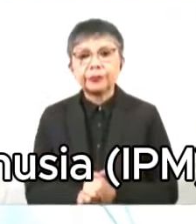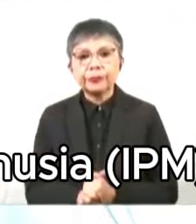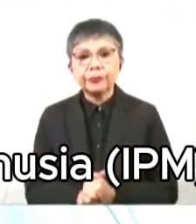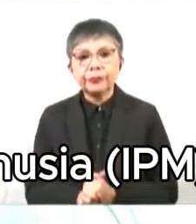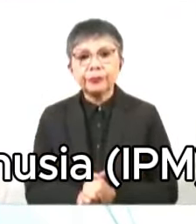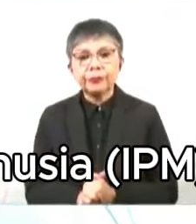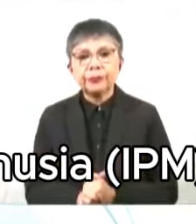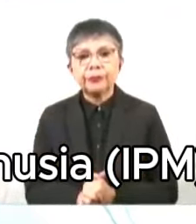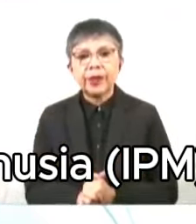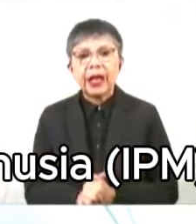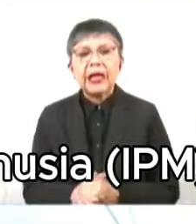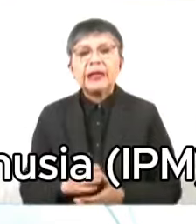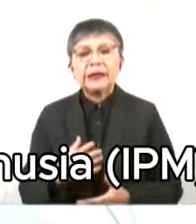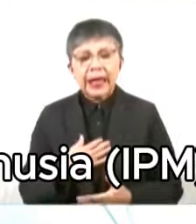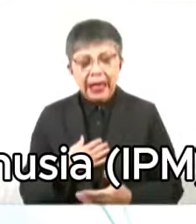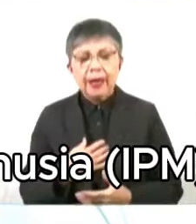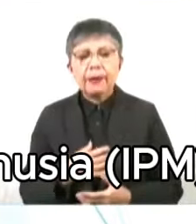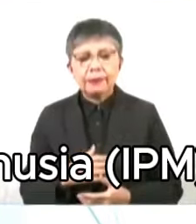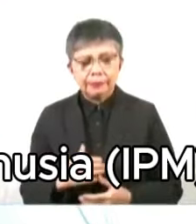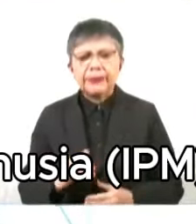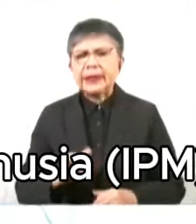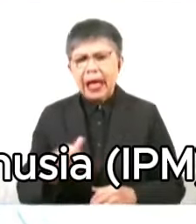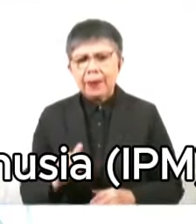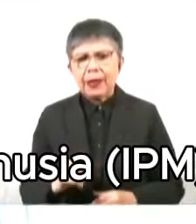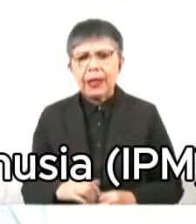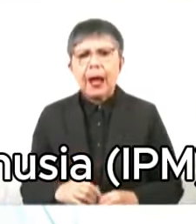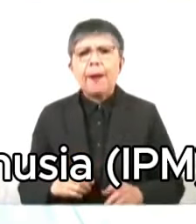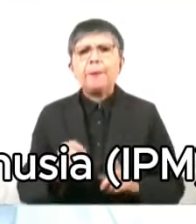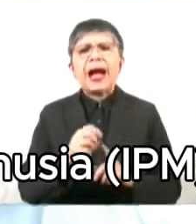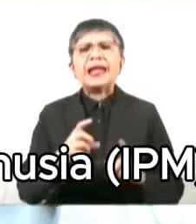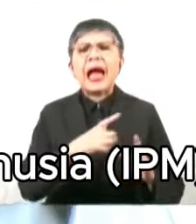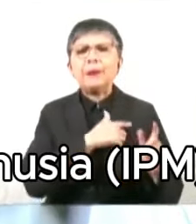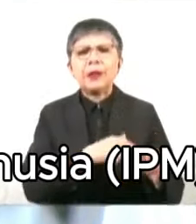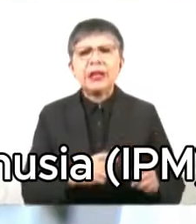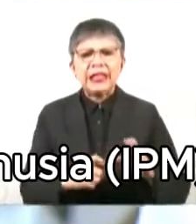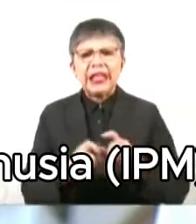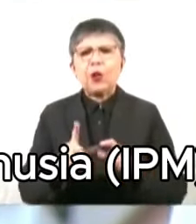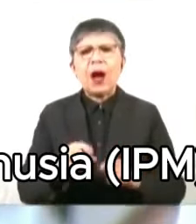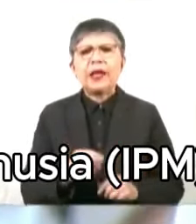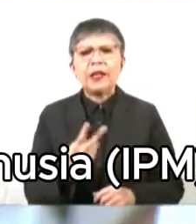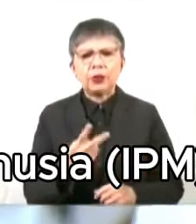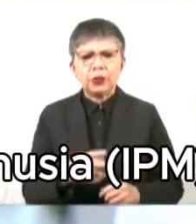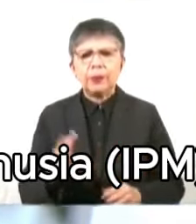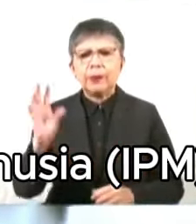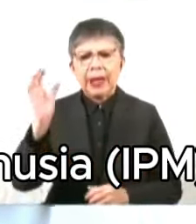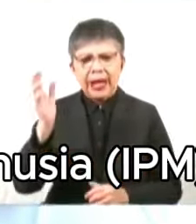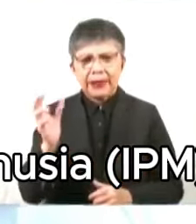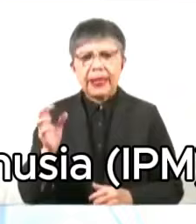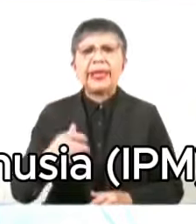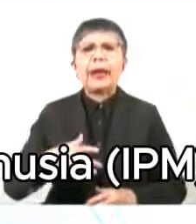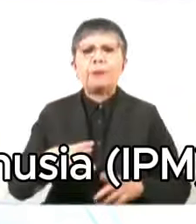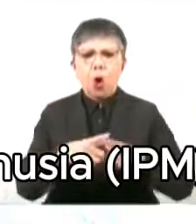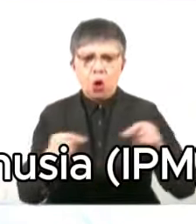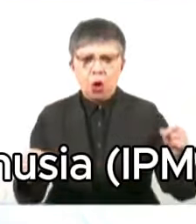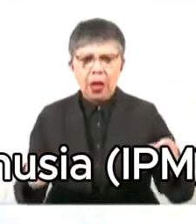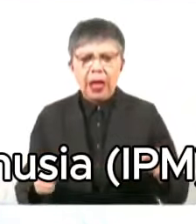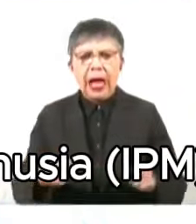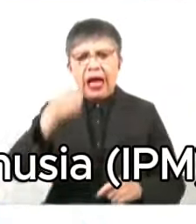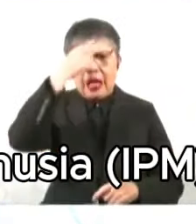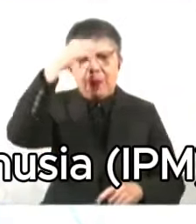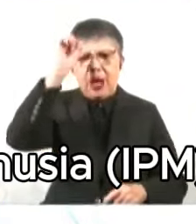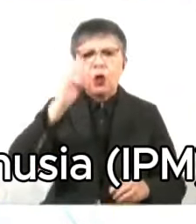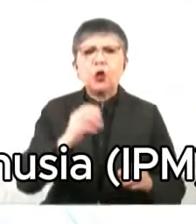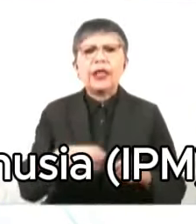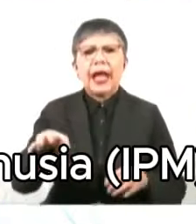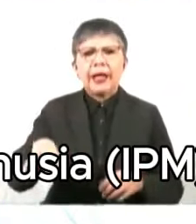berpengalaman saya juga sama Bang pangdamnya dua Siliwangi Jaya untuk Bekasi dan Depok kapoldanya juga